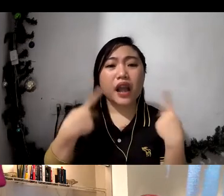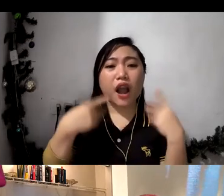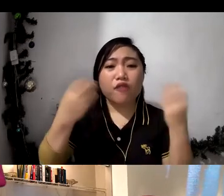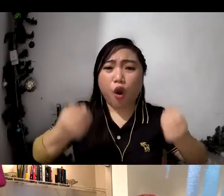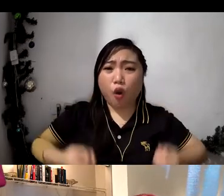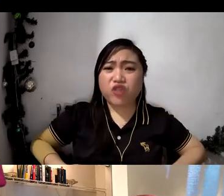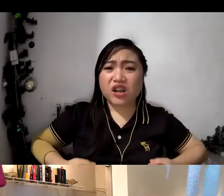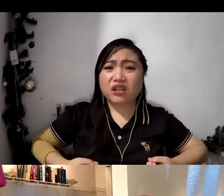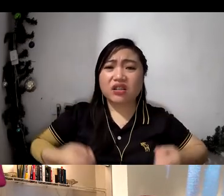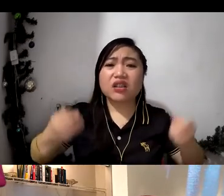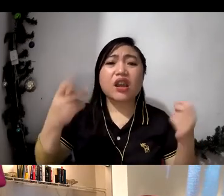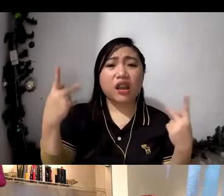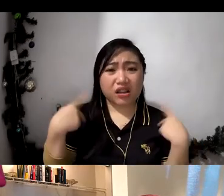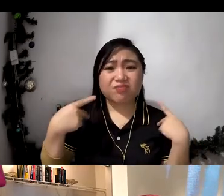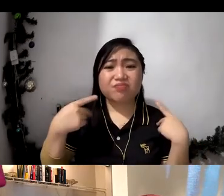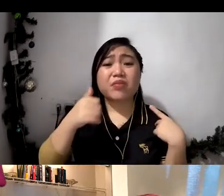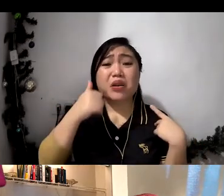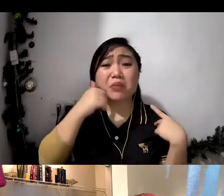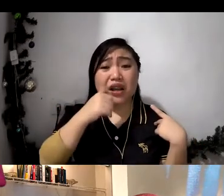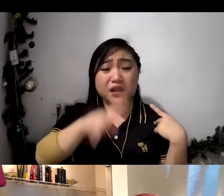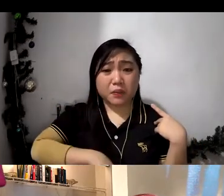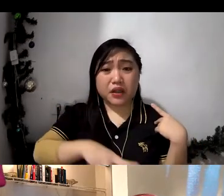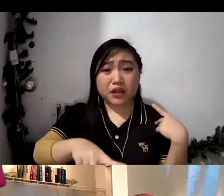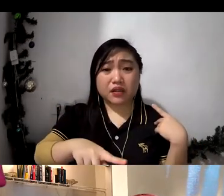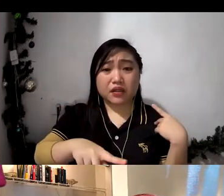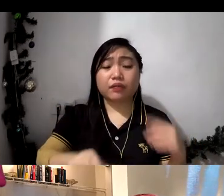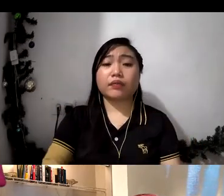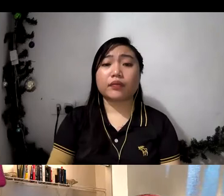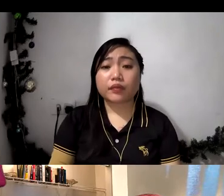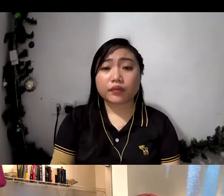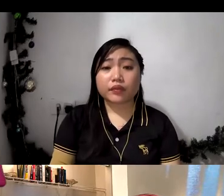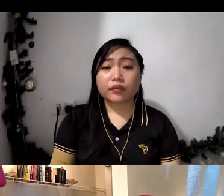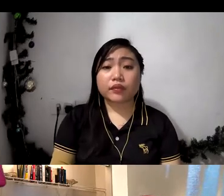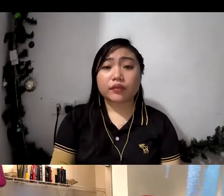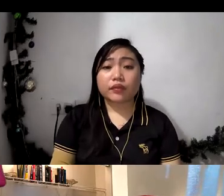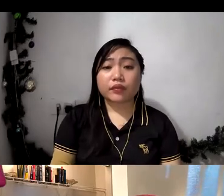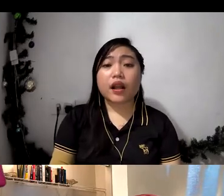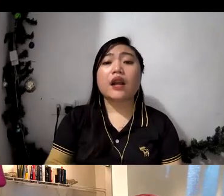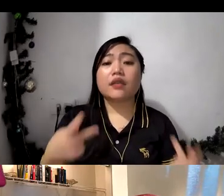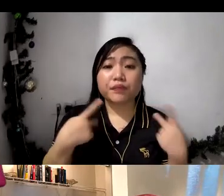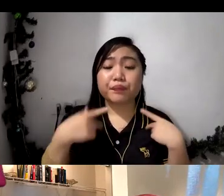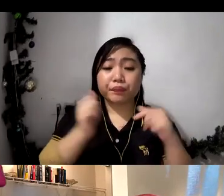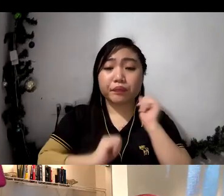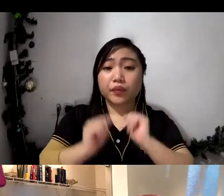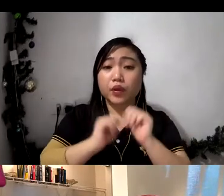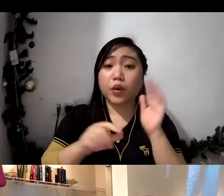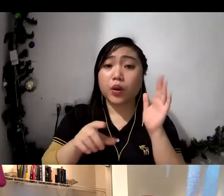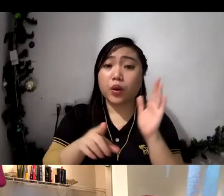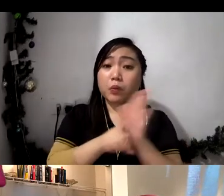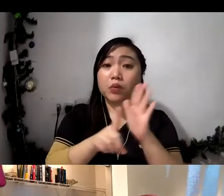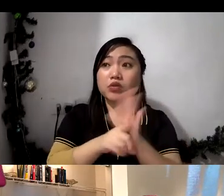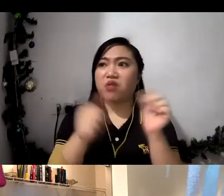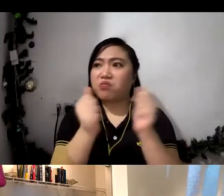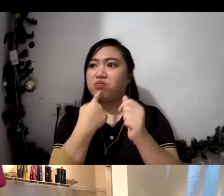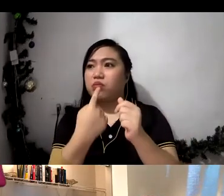yung nagbubuntis. So nagtitake ka ng affirmative action sa panahon na siya ay nagbubuntis. Hindi mo siya pwedeng isabay, no, sa